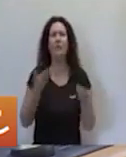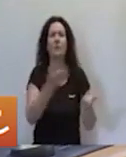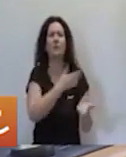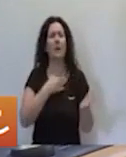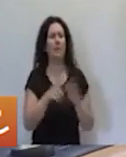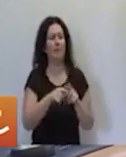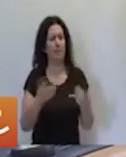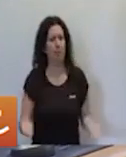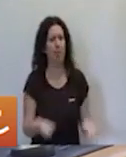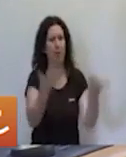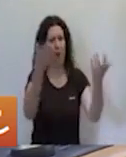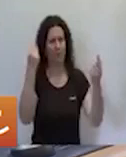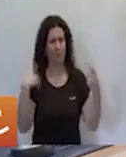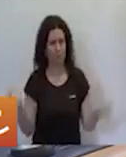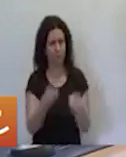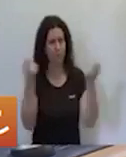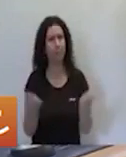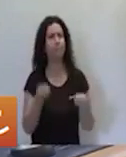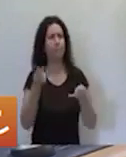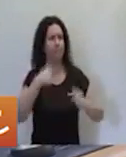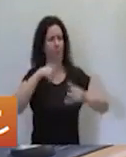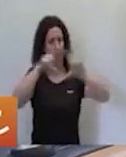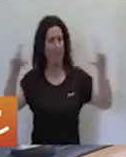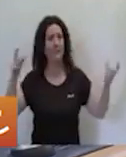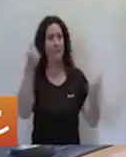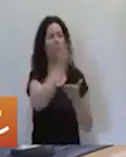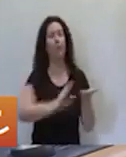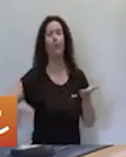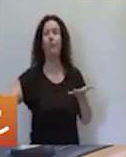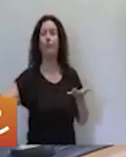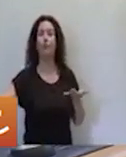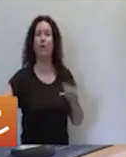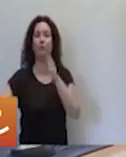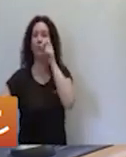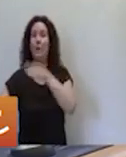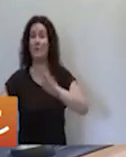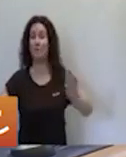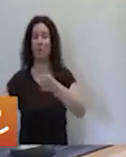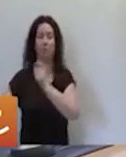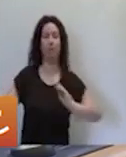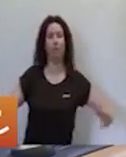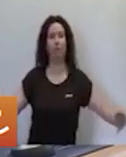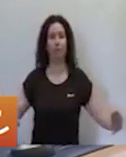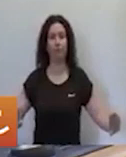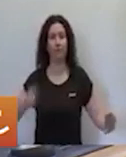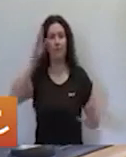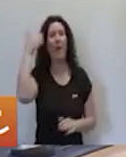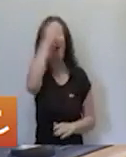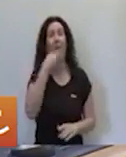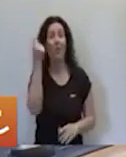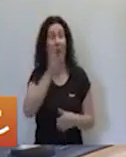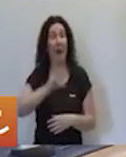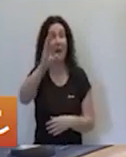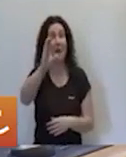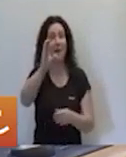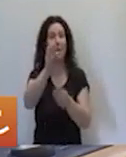nostres empreses, desviades. Ajudes per promocionar el nostre turisme, desviat. Diners que havien d'anar a les escoles, a comprar